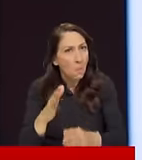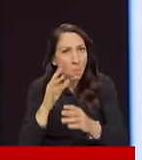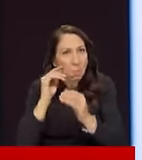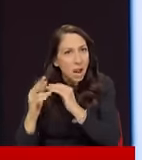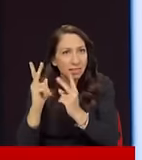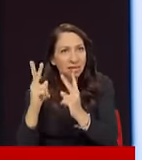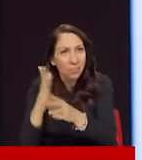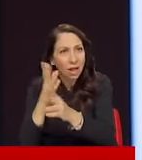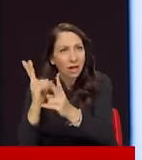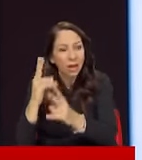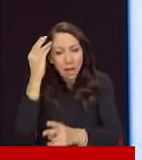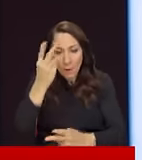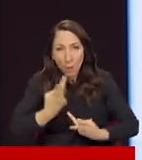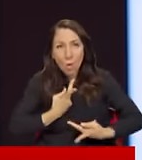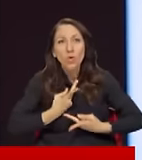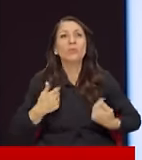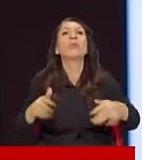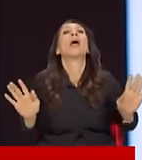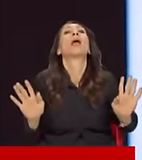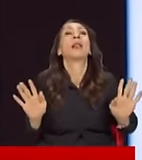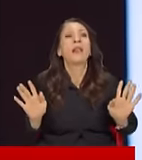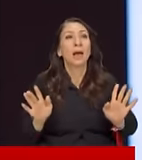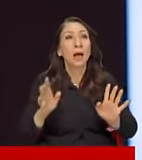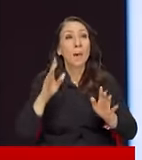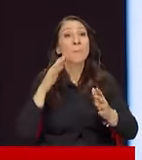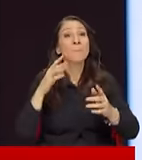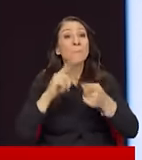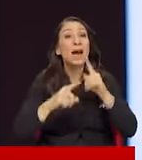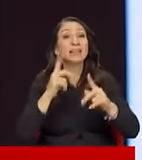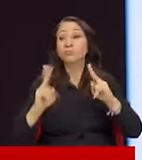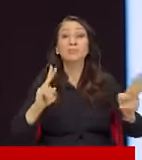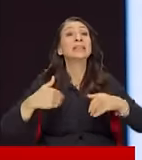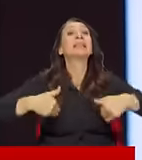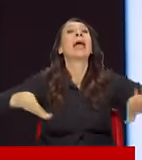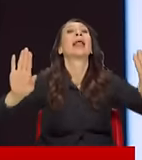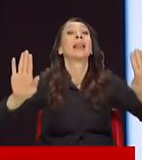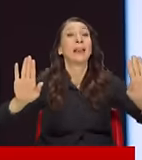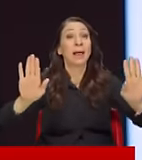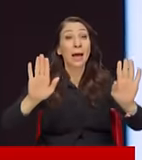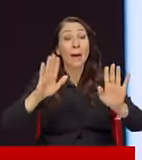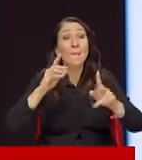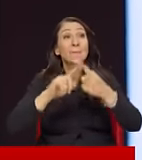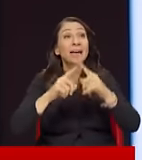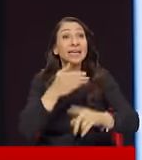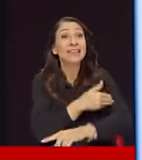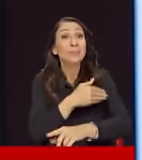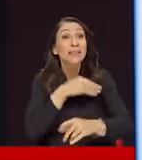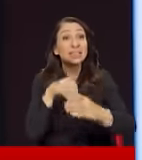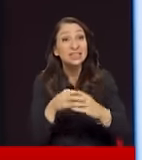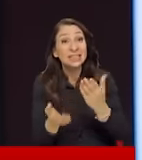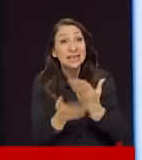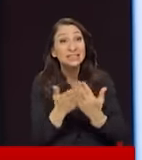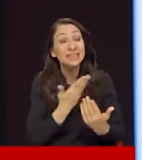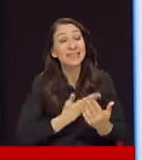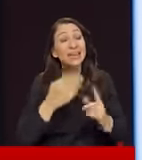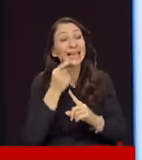malı. Ekrem İmamoğlu'nun değil. Bir partinin asla değil. Ya parti hizmet için araç. Sevgili